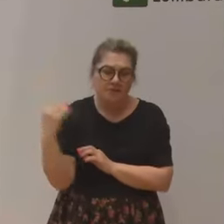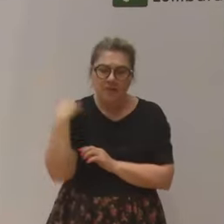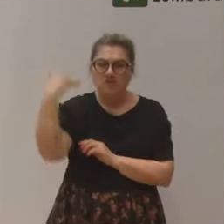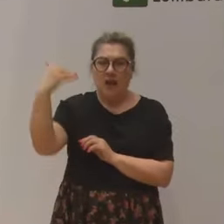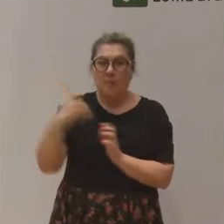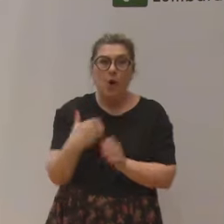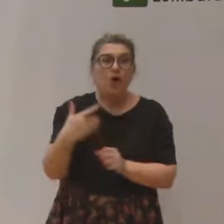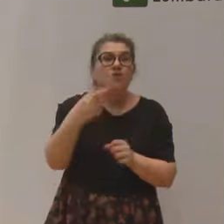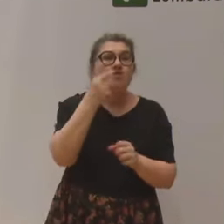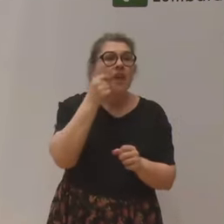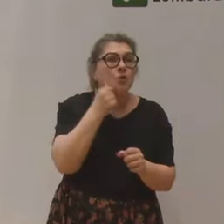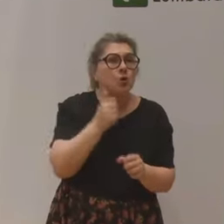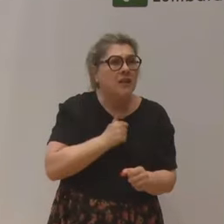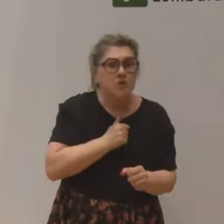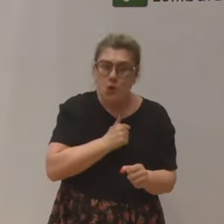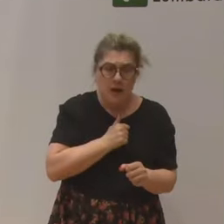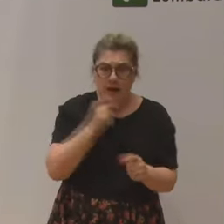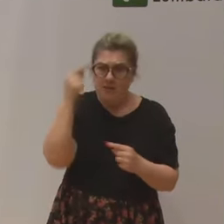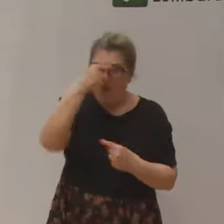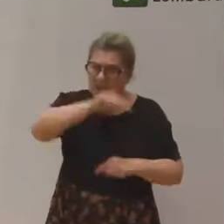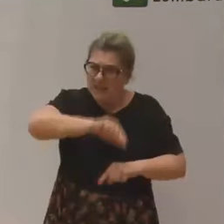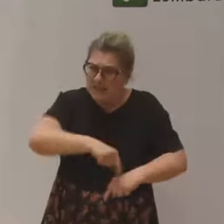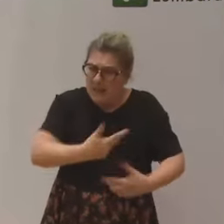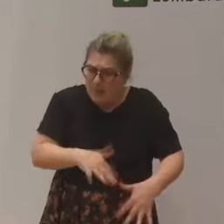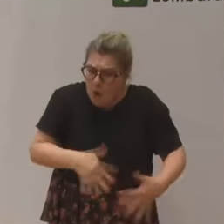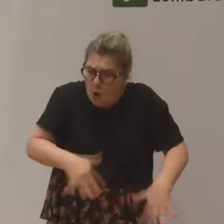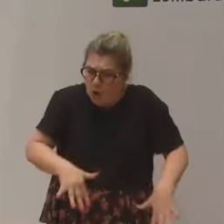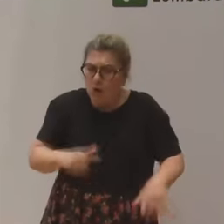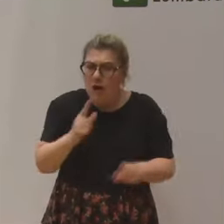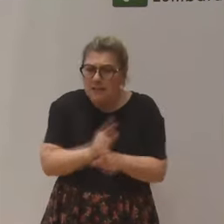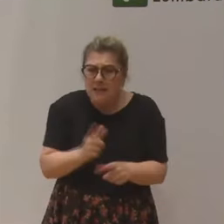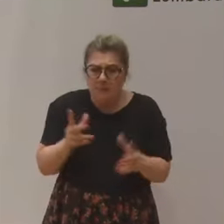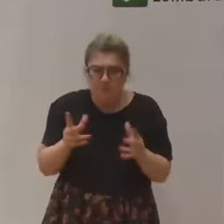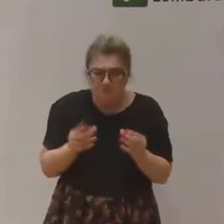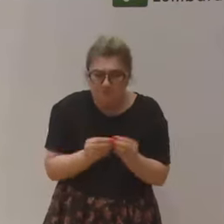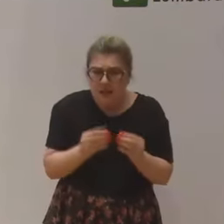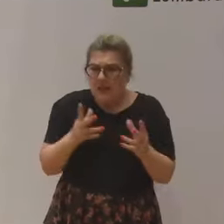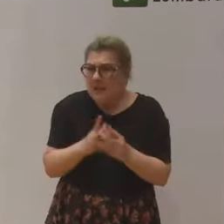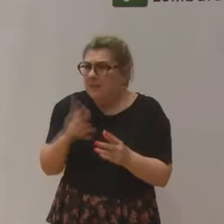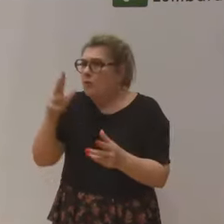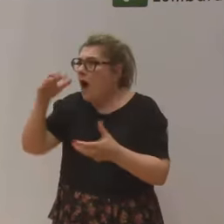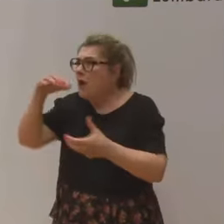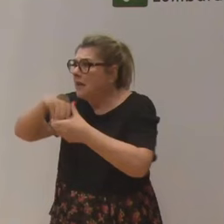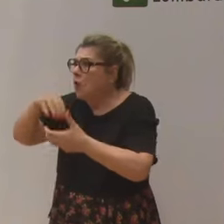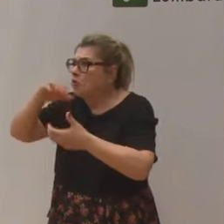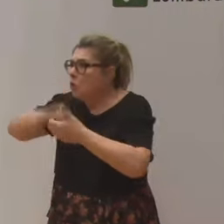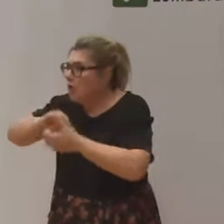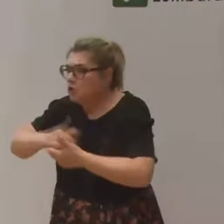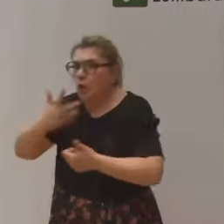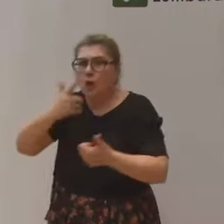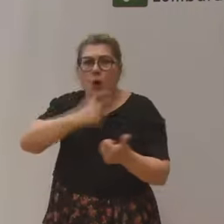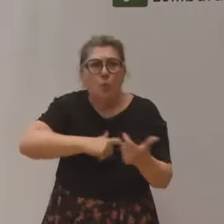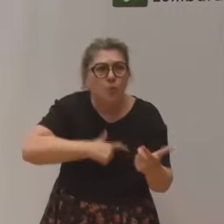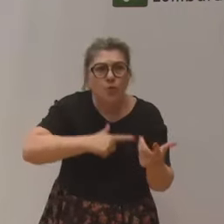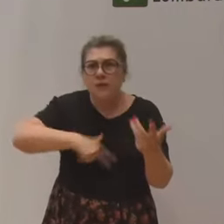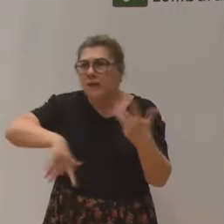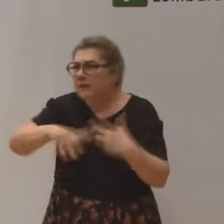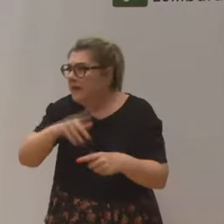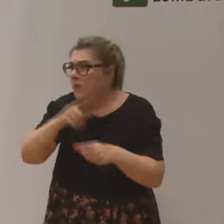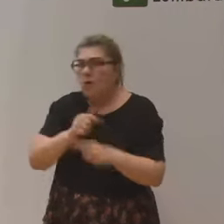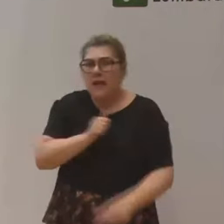i genitori fanno molta più fatica, devono stare insieme, devono aggregarsi, le associazioni, i comuni, gli enti pubblici